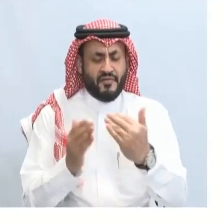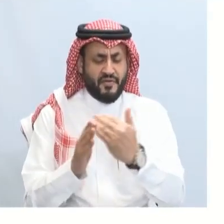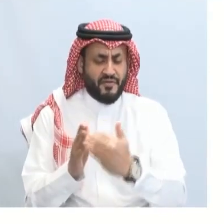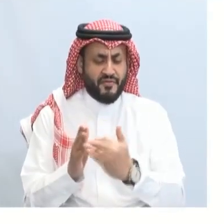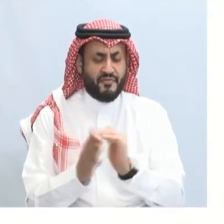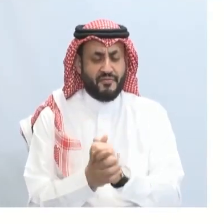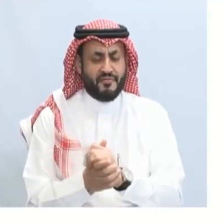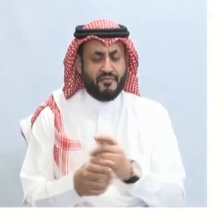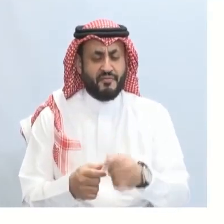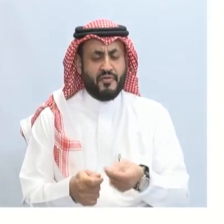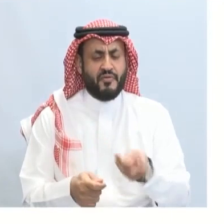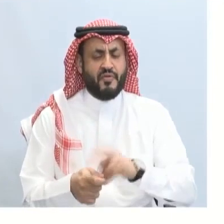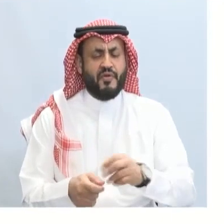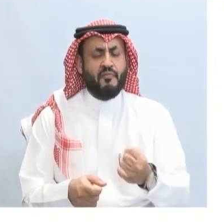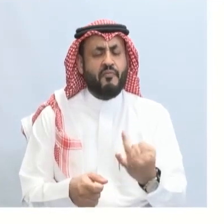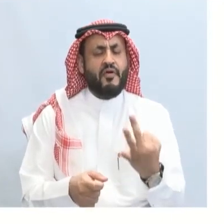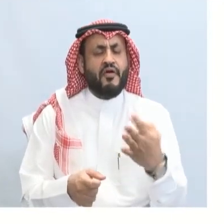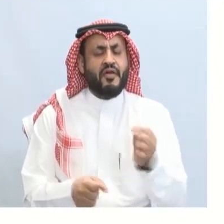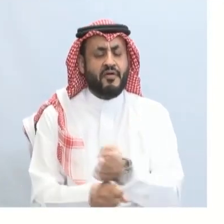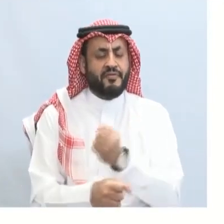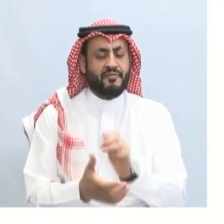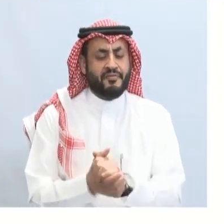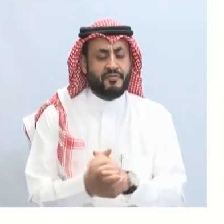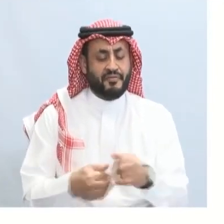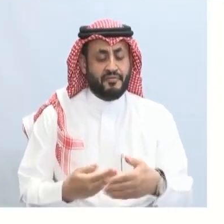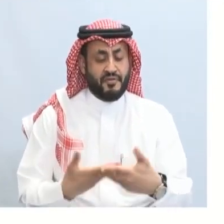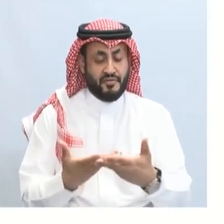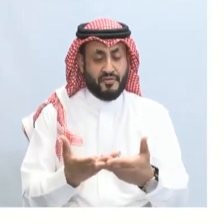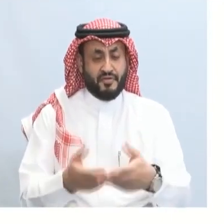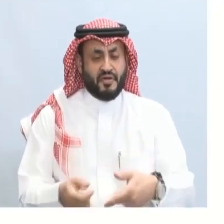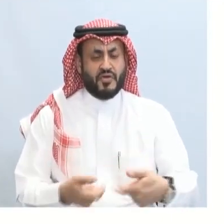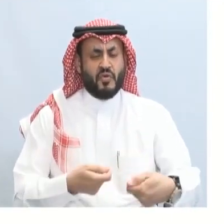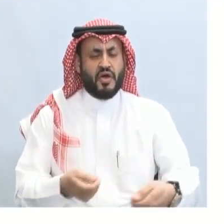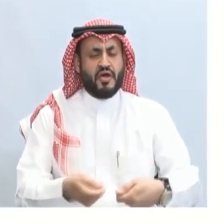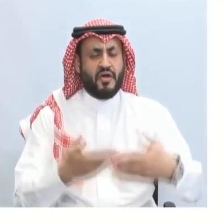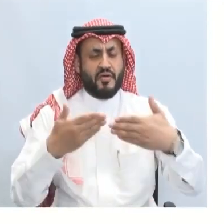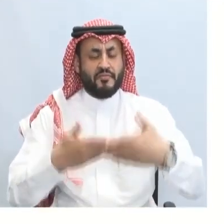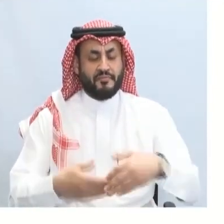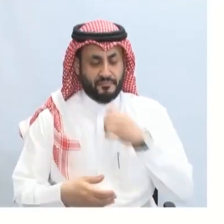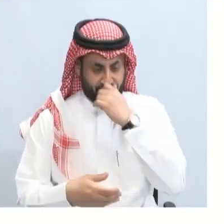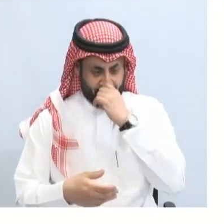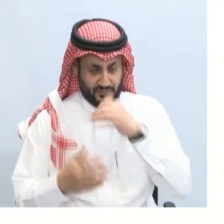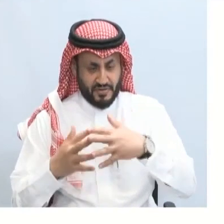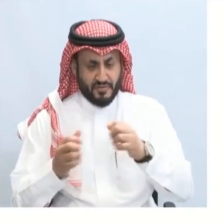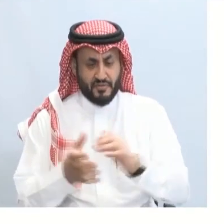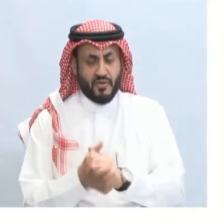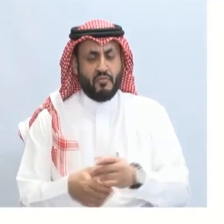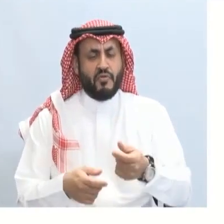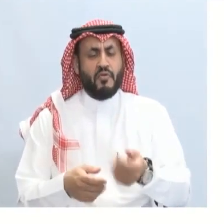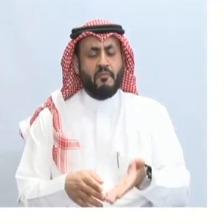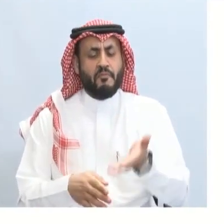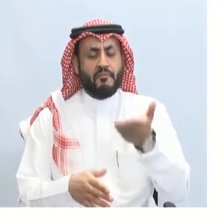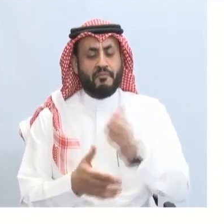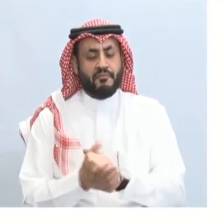السعر واستخداماته كثيره وعندما وعند عرضه بالاسواق تبين ان سعره اعلى